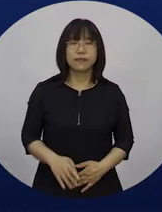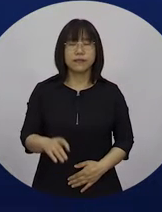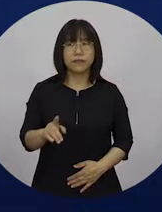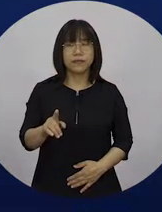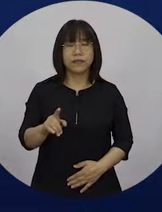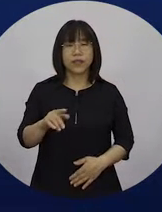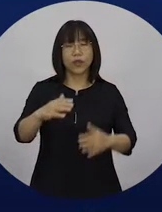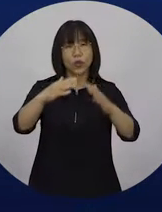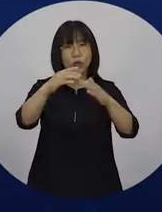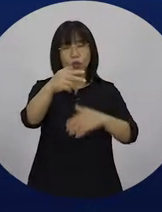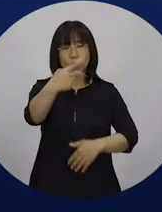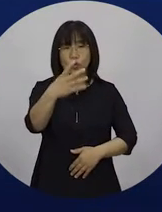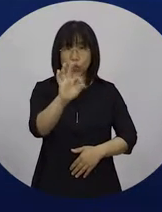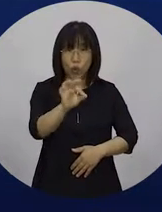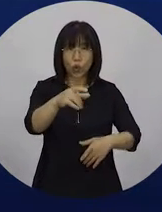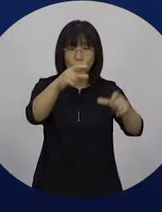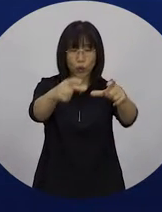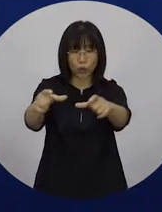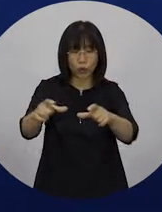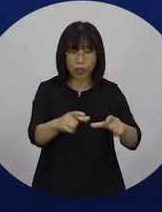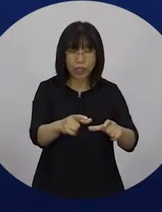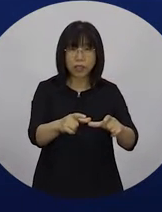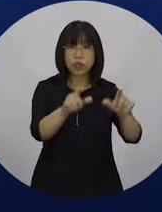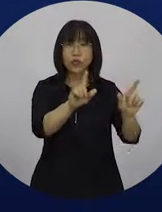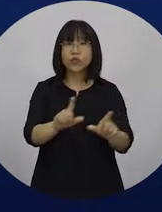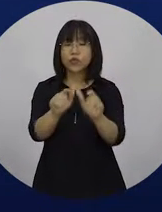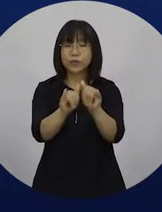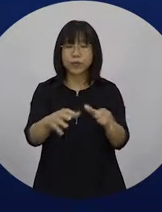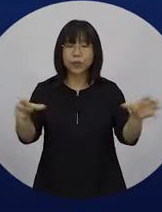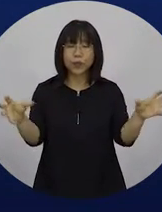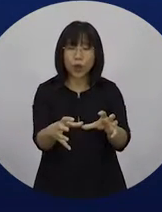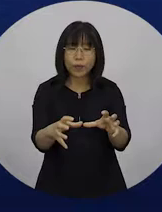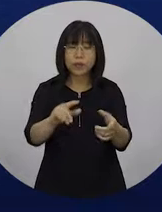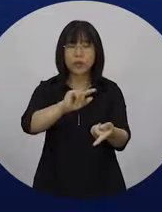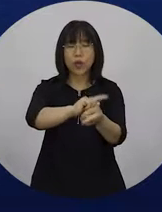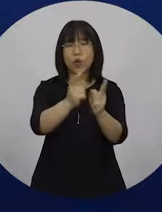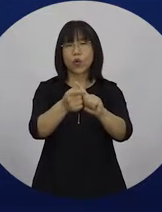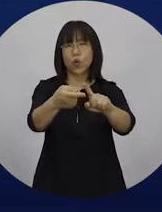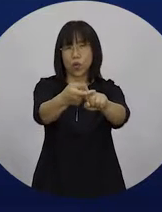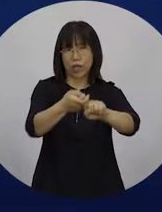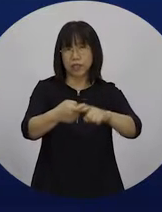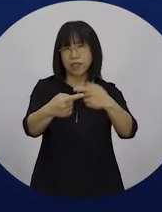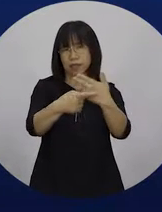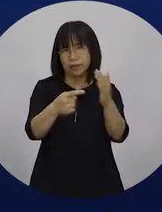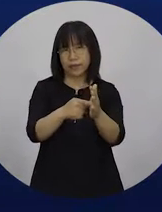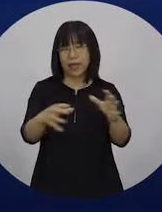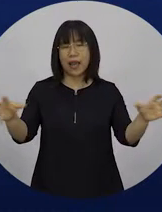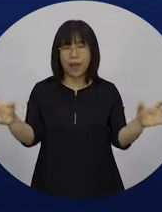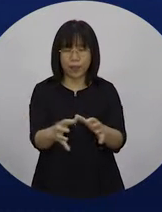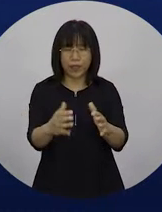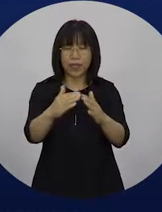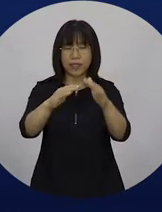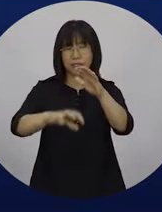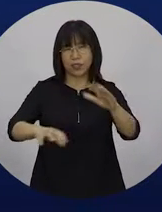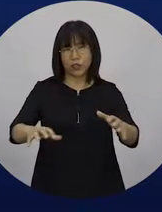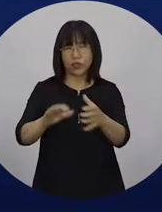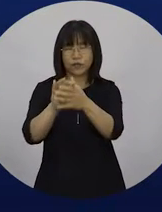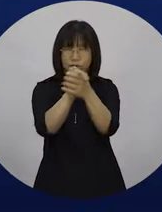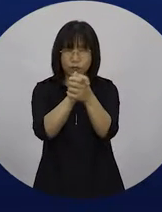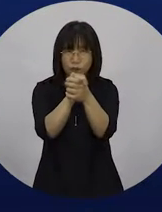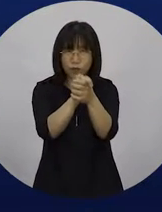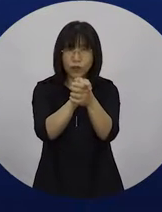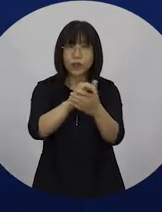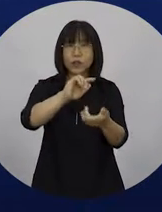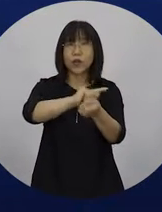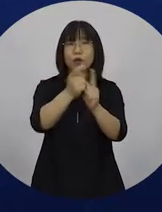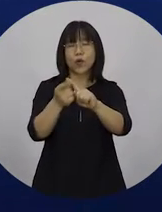동단위 주민모임 형성사업은 동을 중심으로 공통 관심사를 함께할 수 있는 이웃을 만들고 마을 공동체